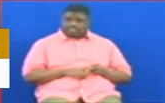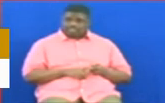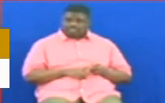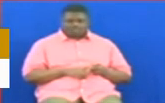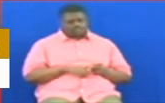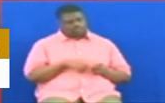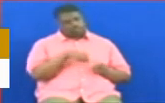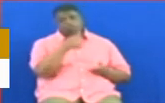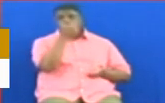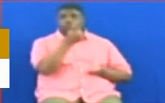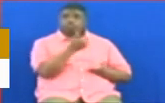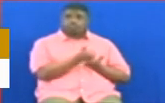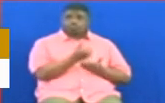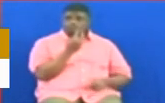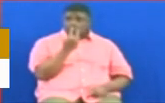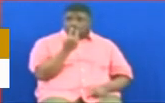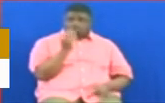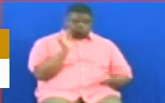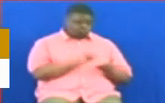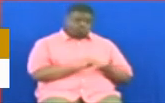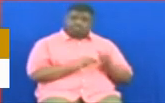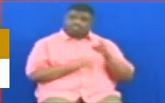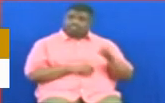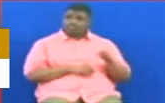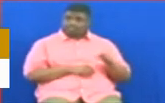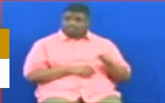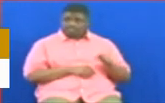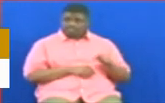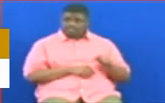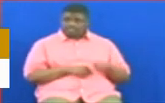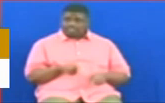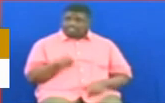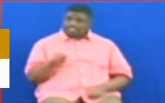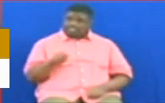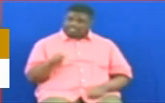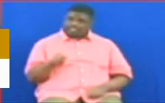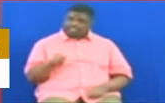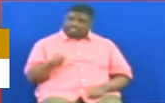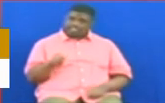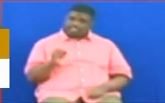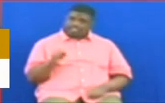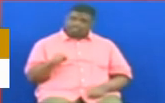tuliamua kuweka hivyo hasa kwa sababu yeye anakuwa ndio custodian